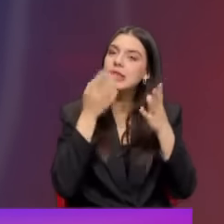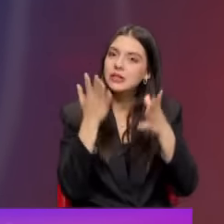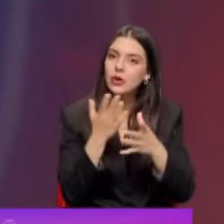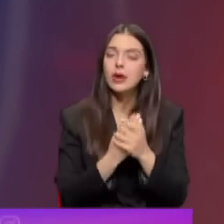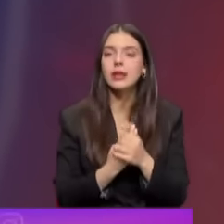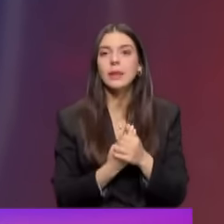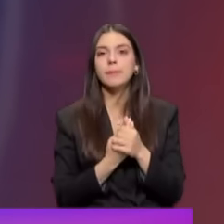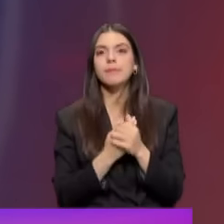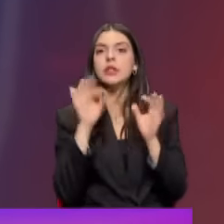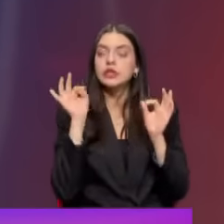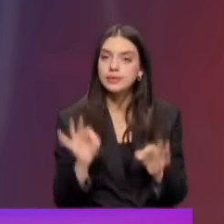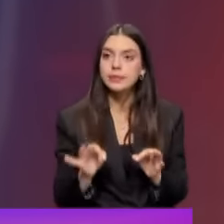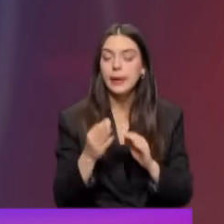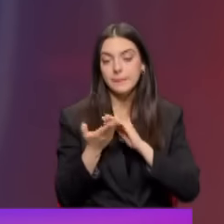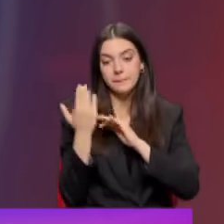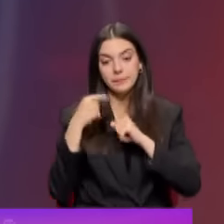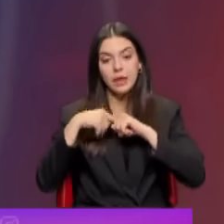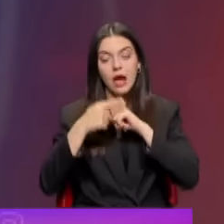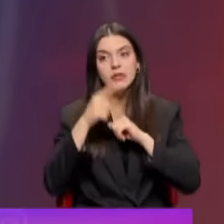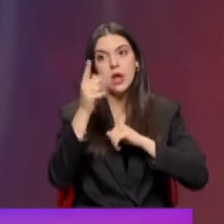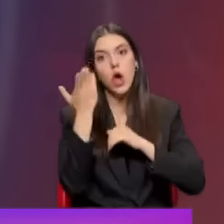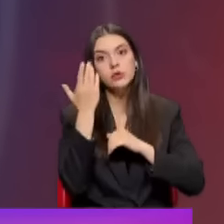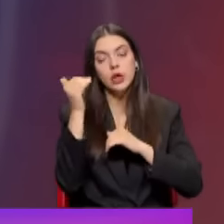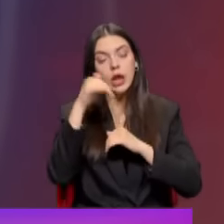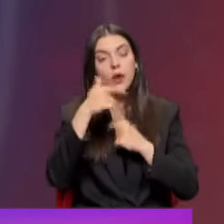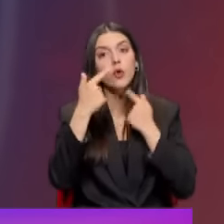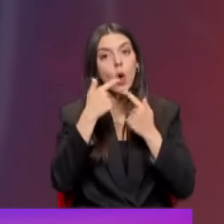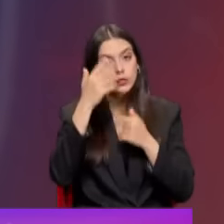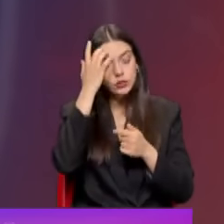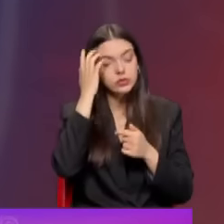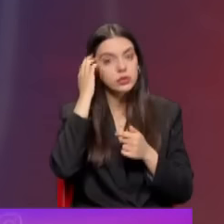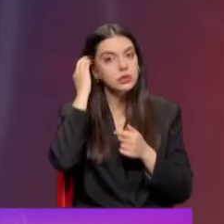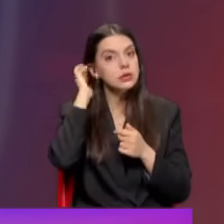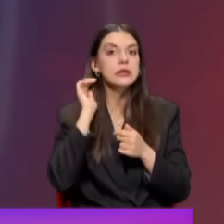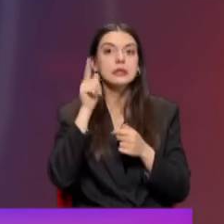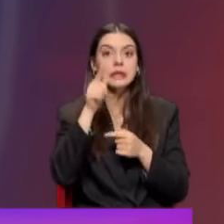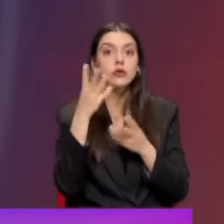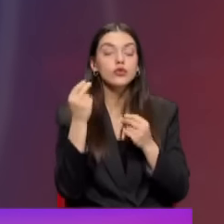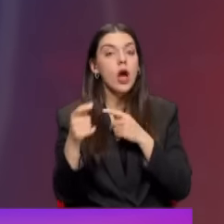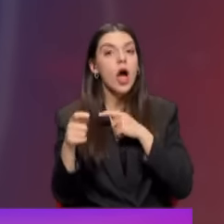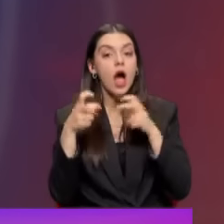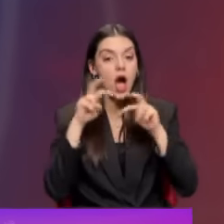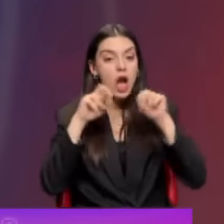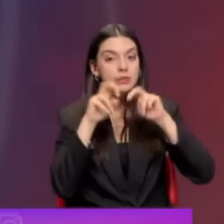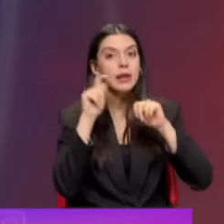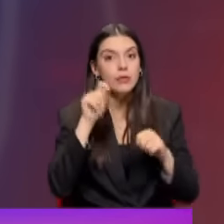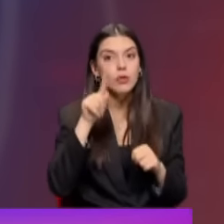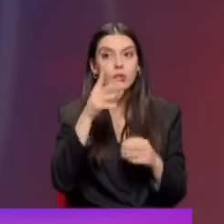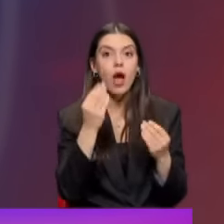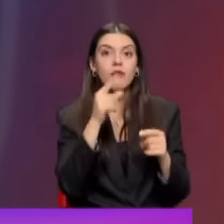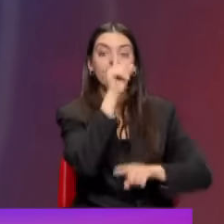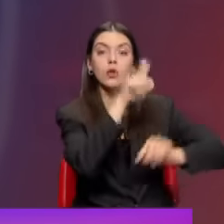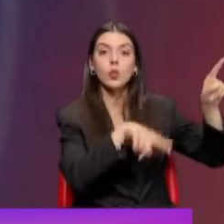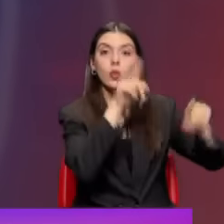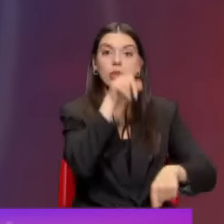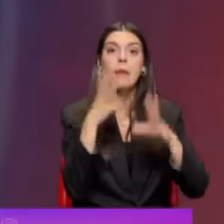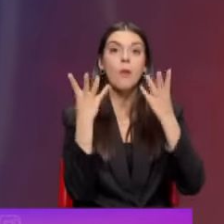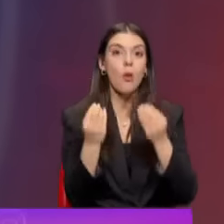ederim Şimdi aslında geçtiğimiz haftalarda seninle masaya yatırdığımı senin üzerine araştırmalar yaptığım bir konu bu hafta çok Gündem oldu